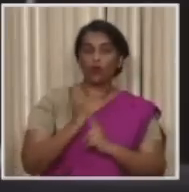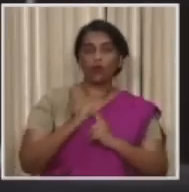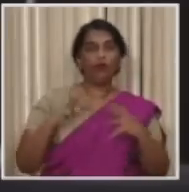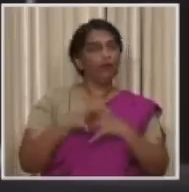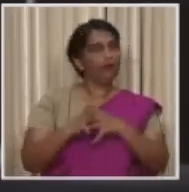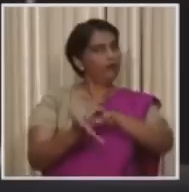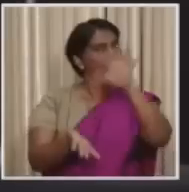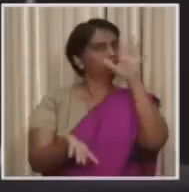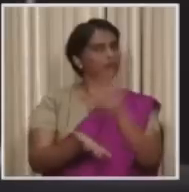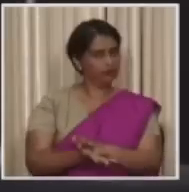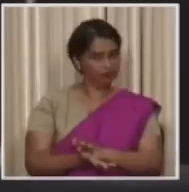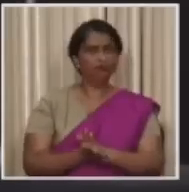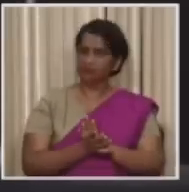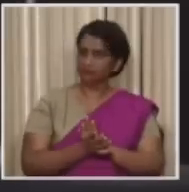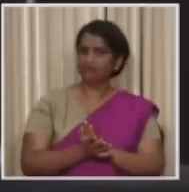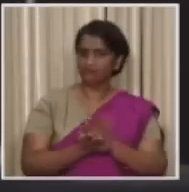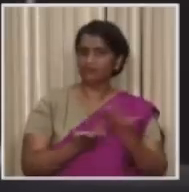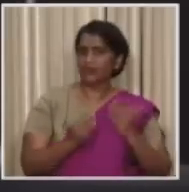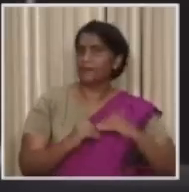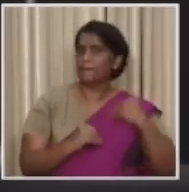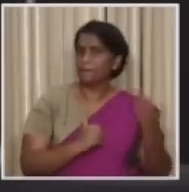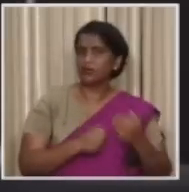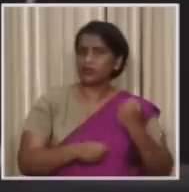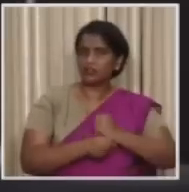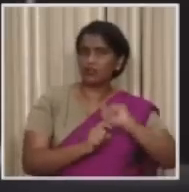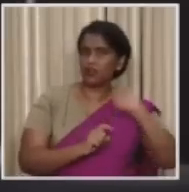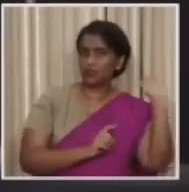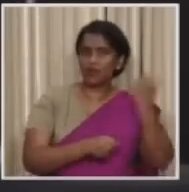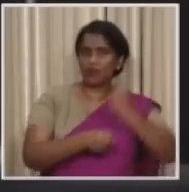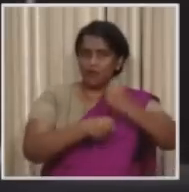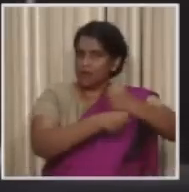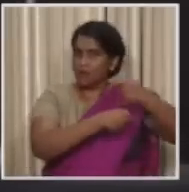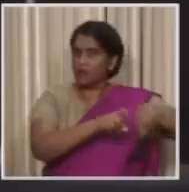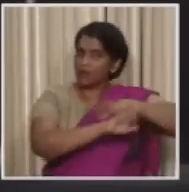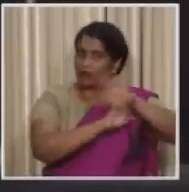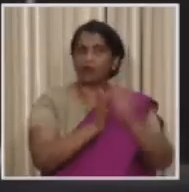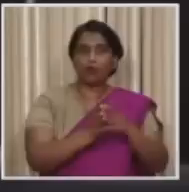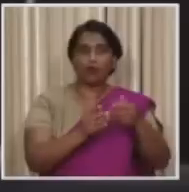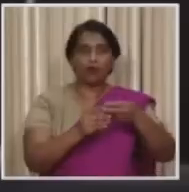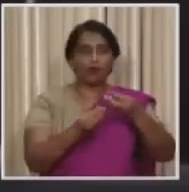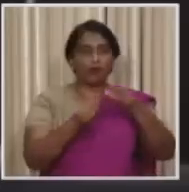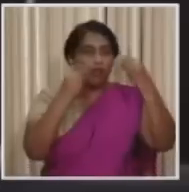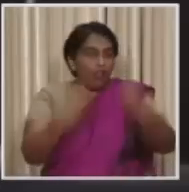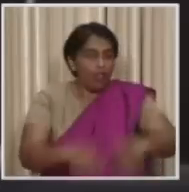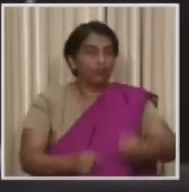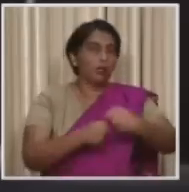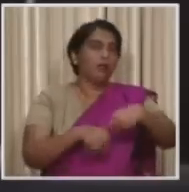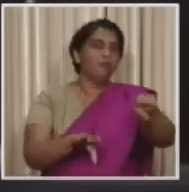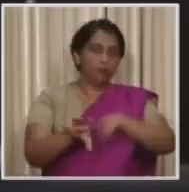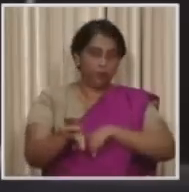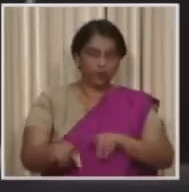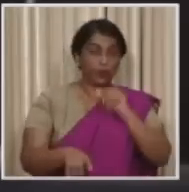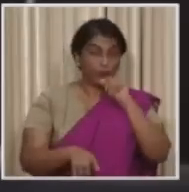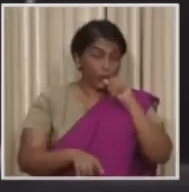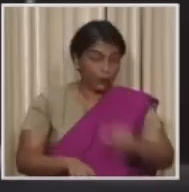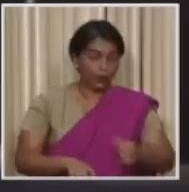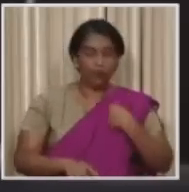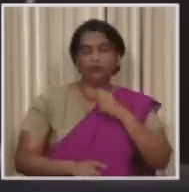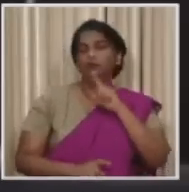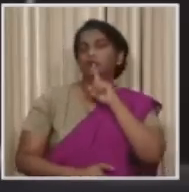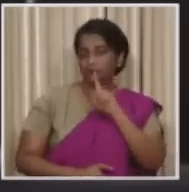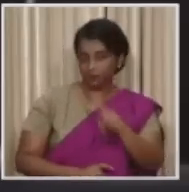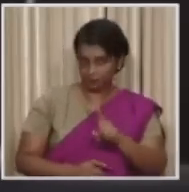කළේ. එහෙනම් ඊට පස්සේ ආණ්ඩු කරපු සියලු දෙනාම බංකොලොත් භාවයට වග උත්තර කරුවෝ කියන එක තමයි තර්කානුකූලව ඉදිරිපත්